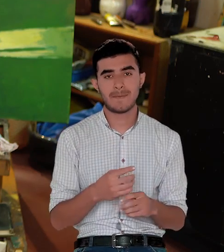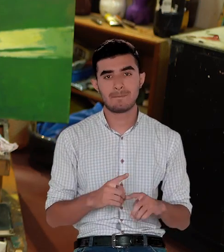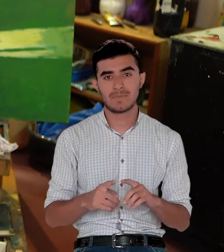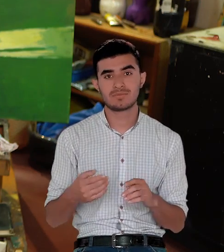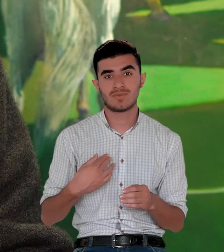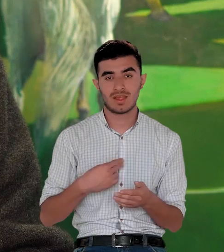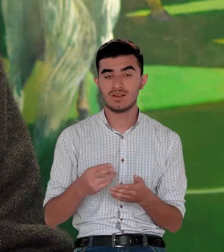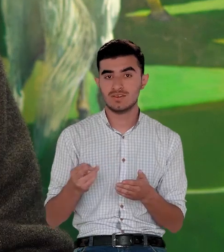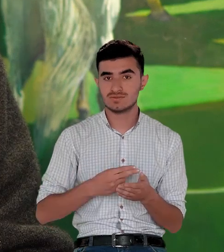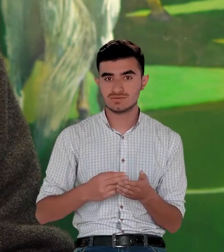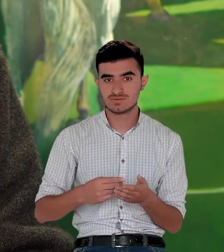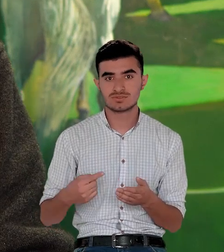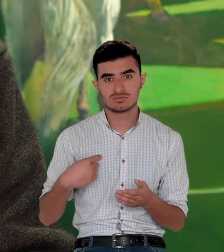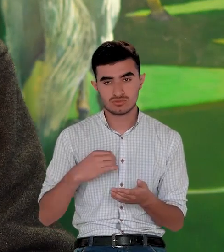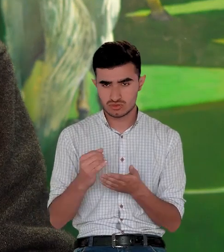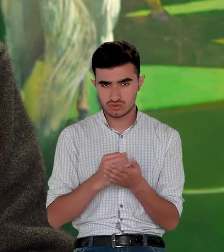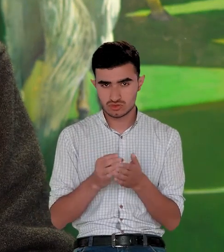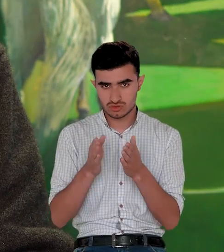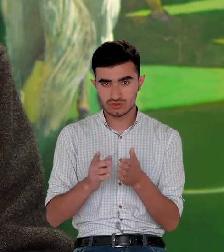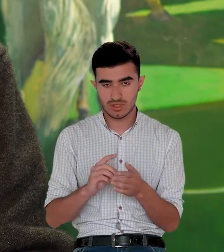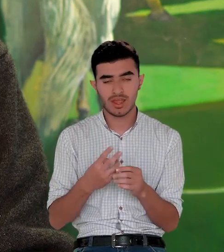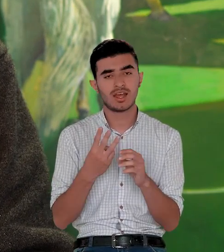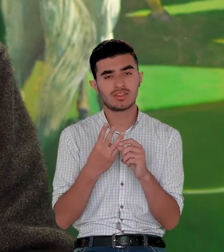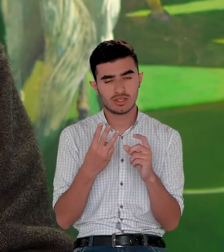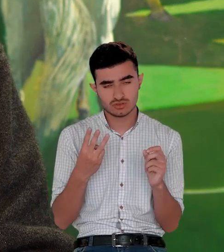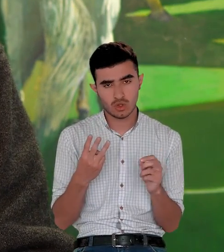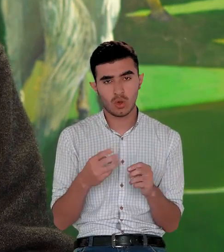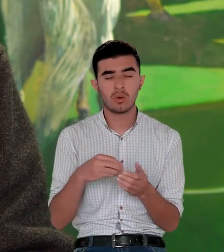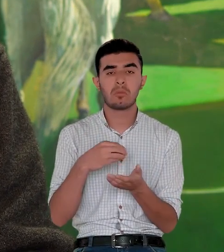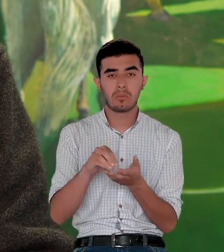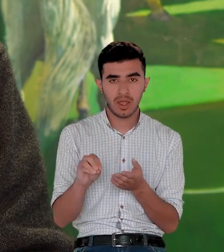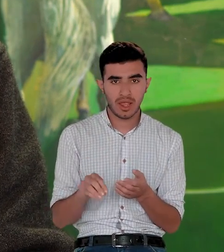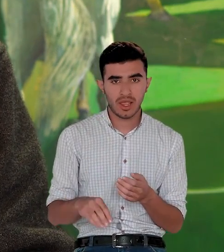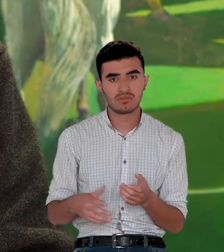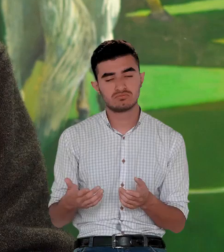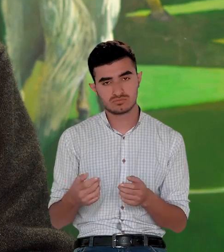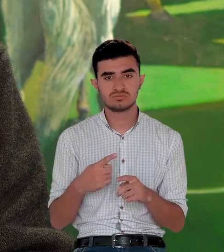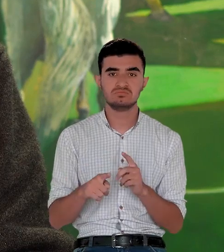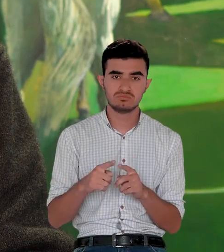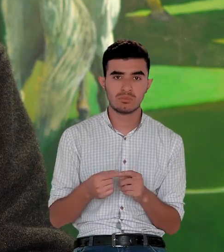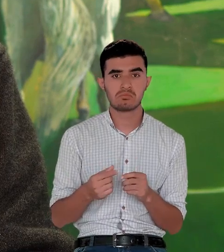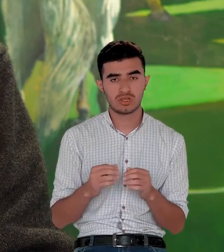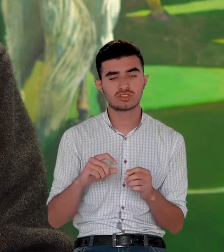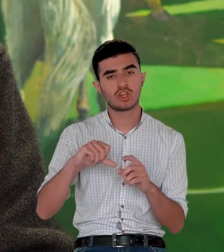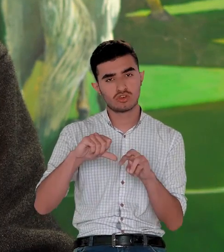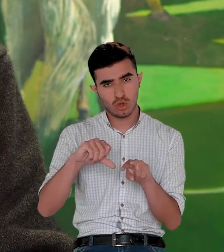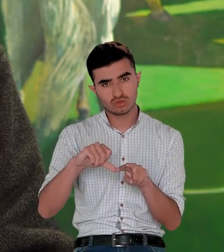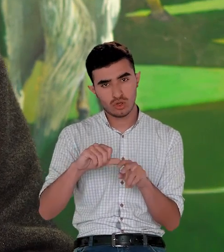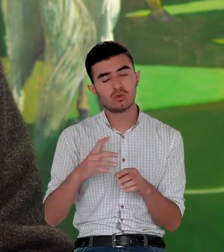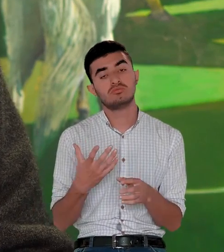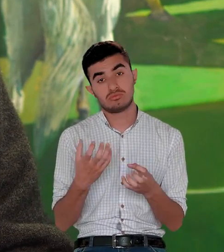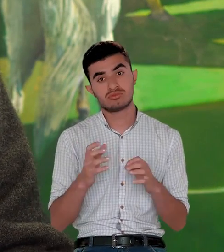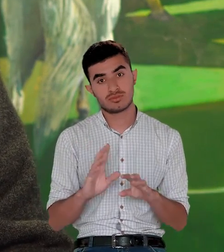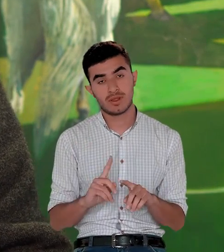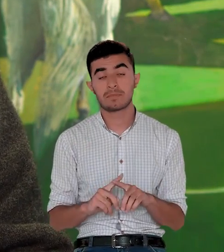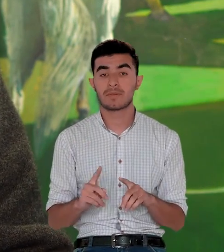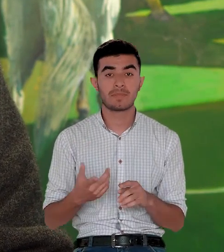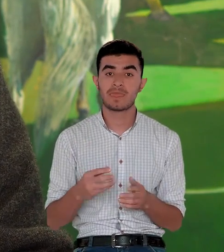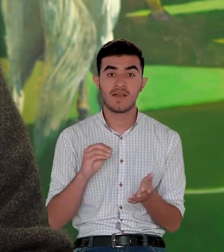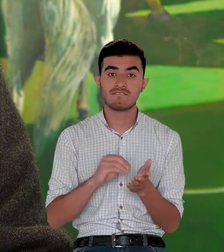کھلائے. اور جب میں نے جو تھیسس کیا وہ بھی میری پینٹنگ 1000 روپے میں